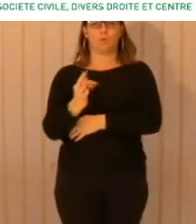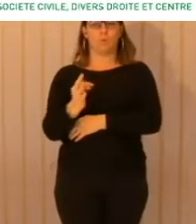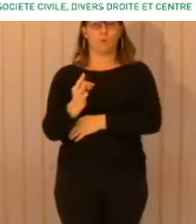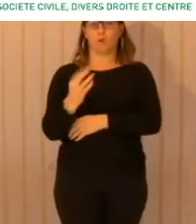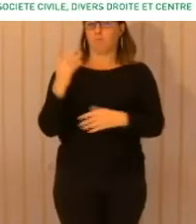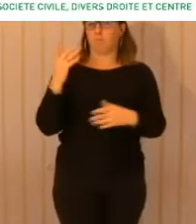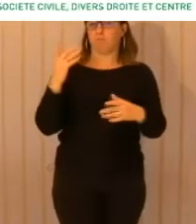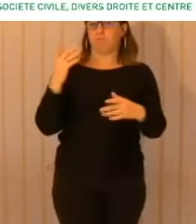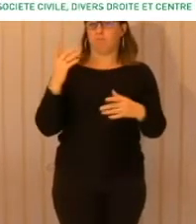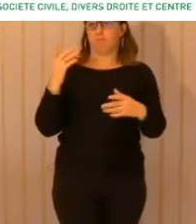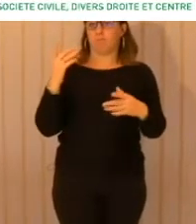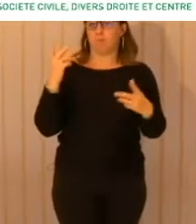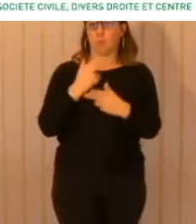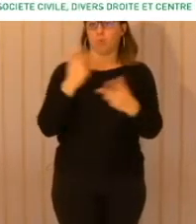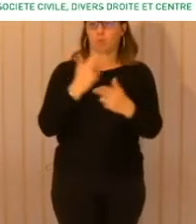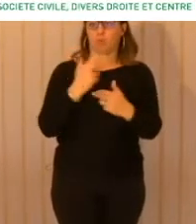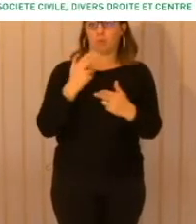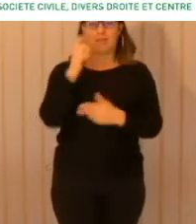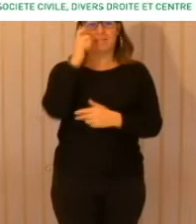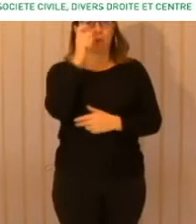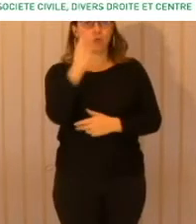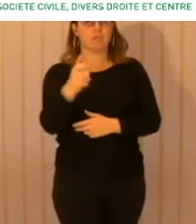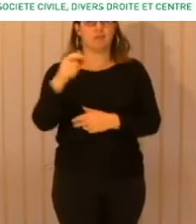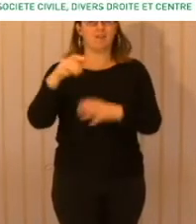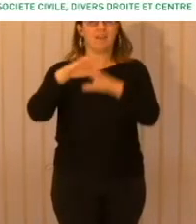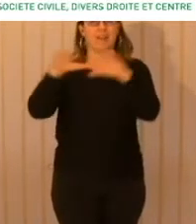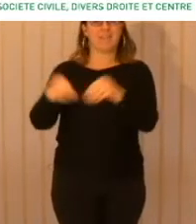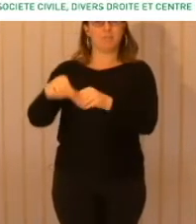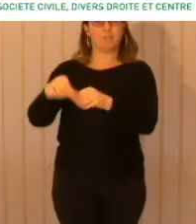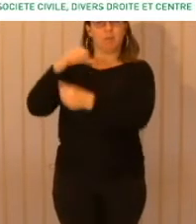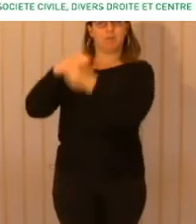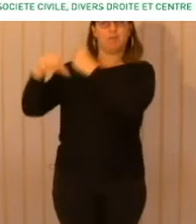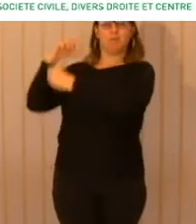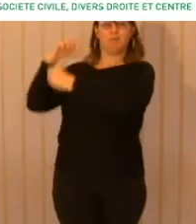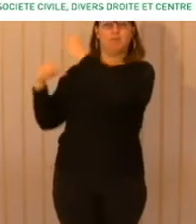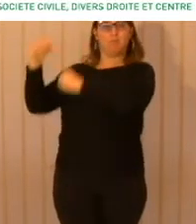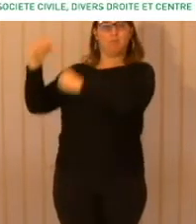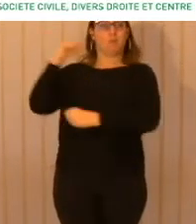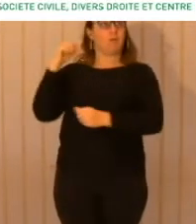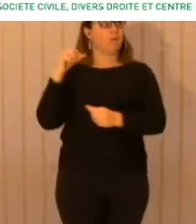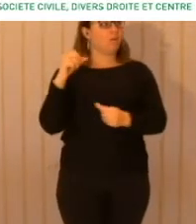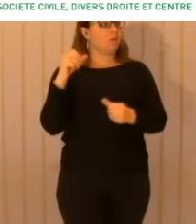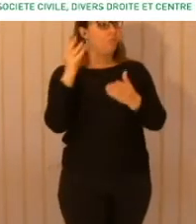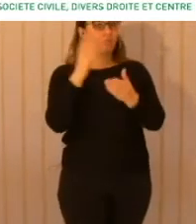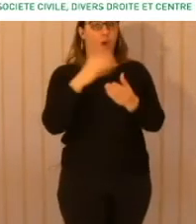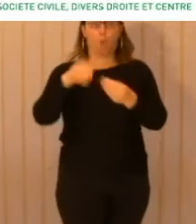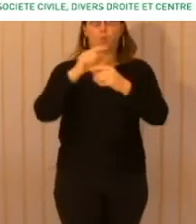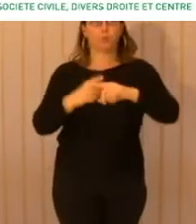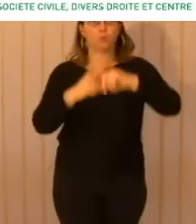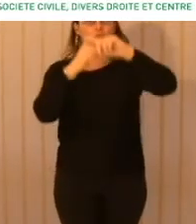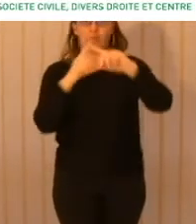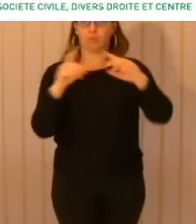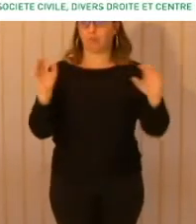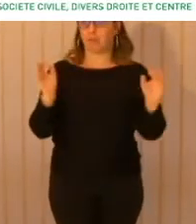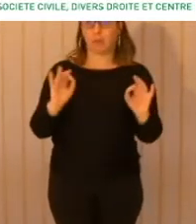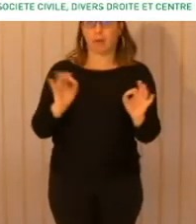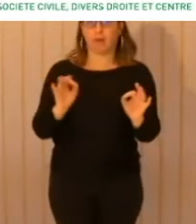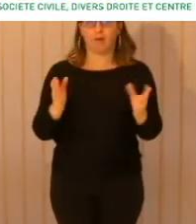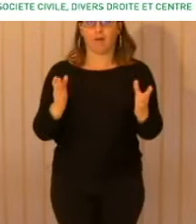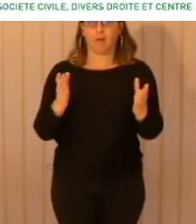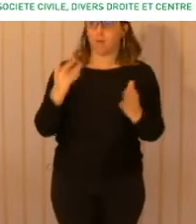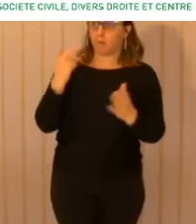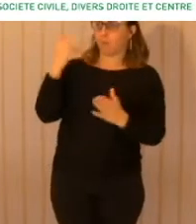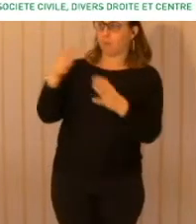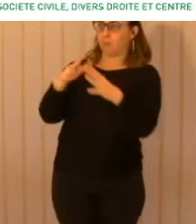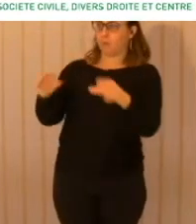est très logique. Vous continuez la politique de vos prédécesseurs, vous n'apportez rien, il n'y a aucune valeur ajoutée de votre